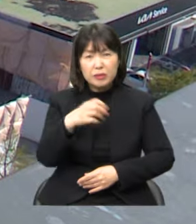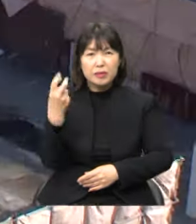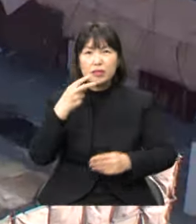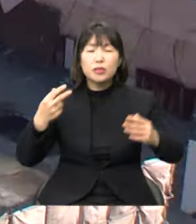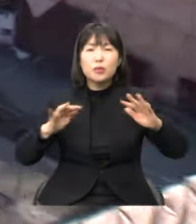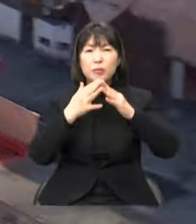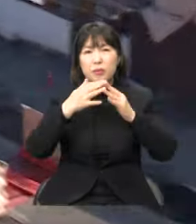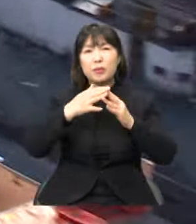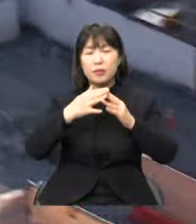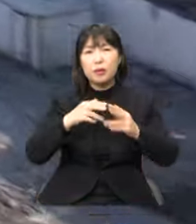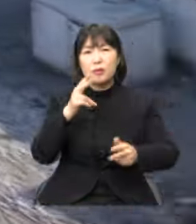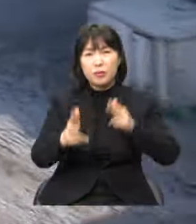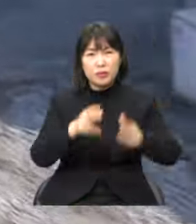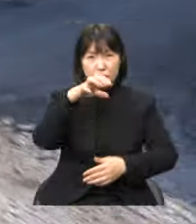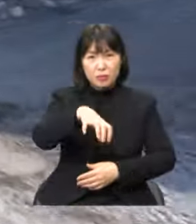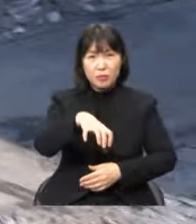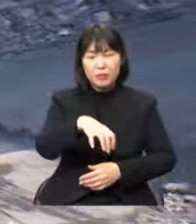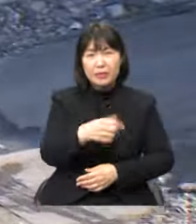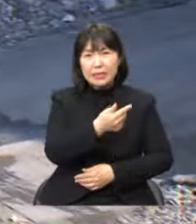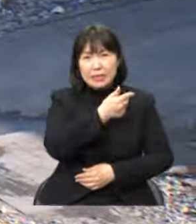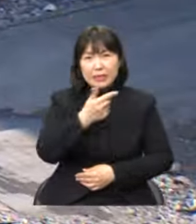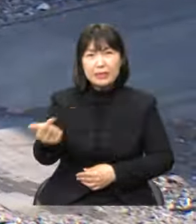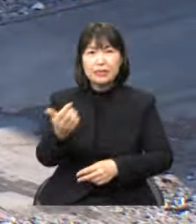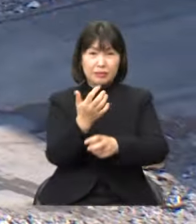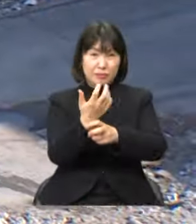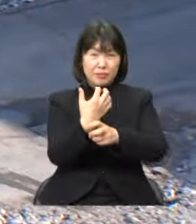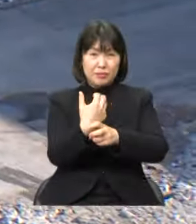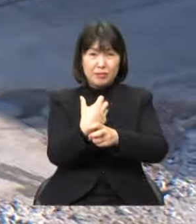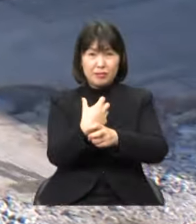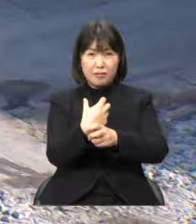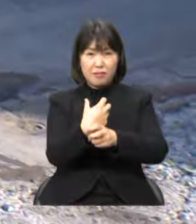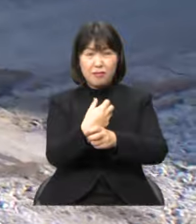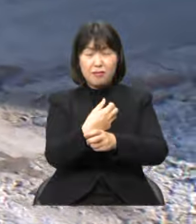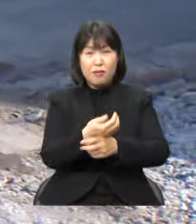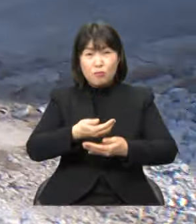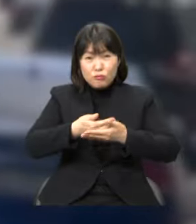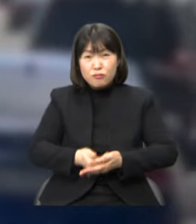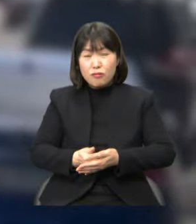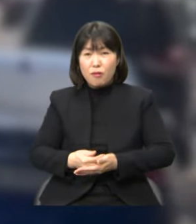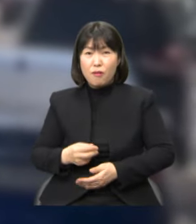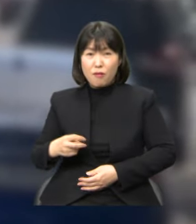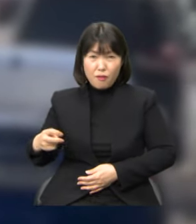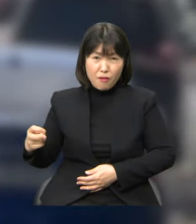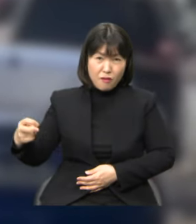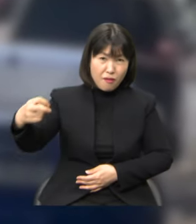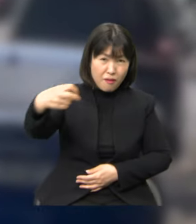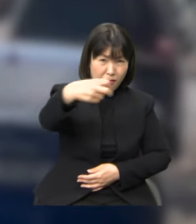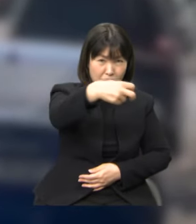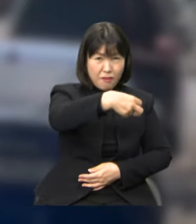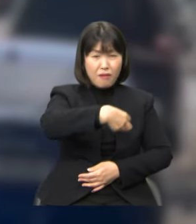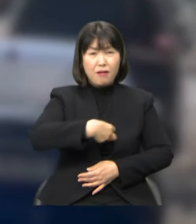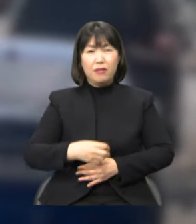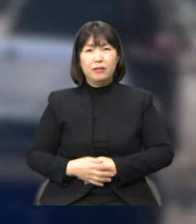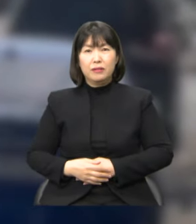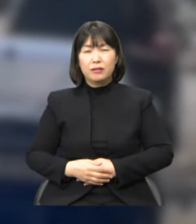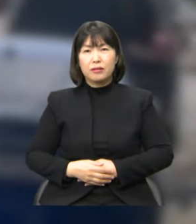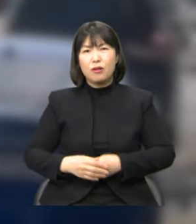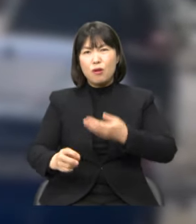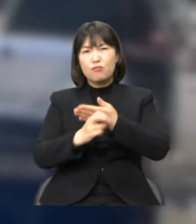폐기물을 잔뜩 실은 대형 덤프 트럭이 현장을 빠져나옵니다 반복되는 화물차의 불법